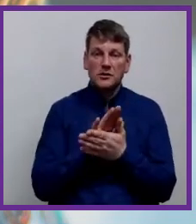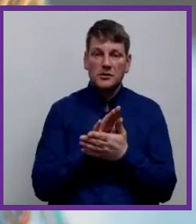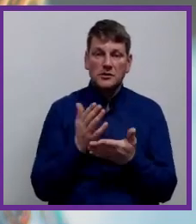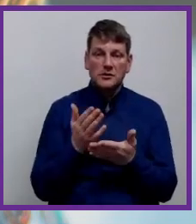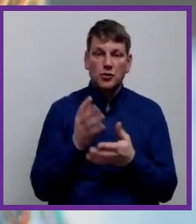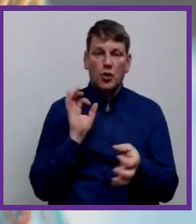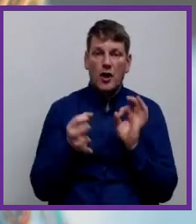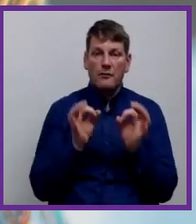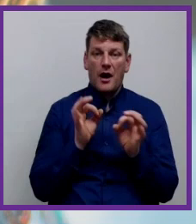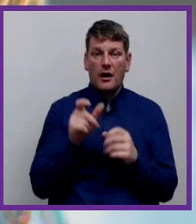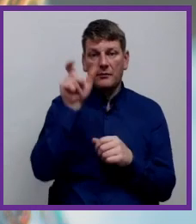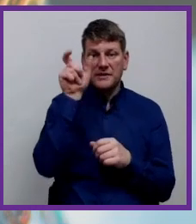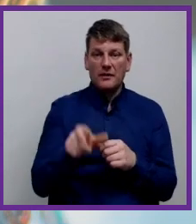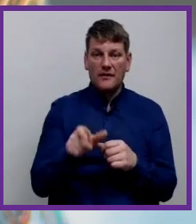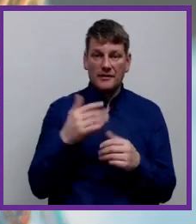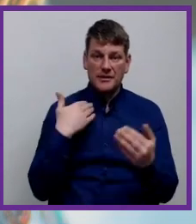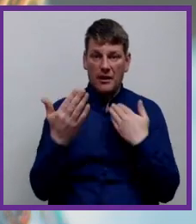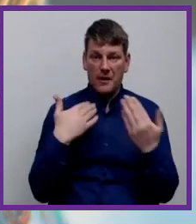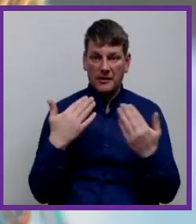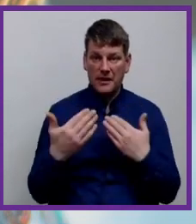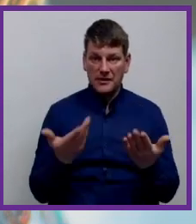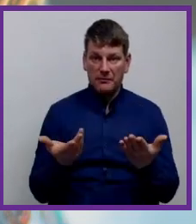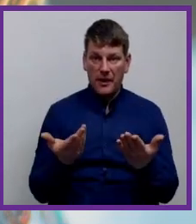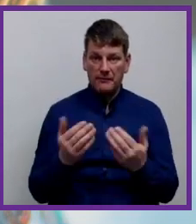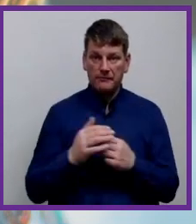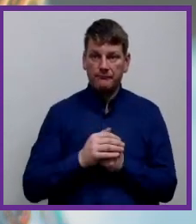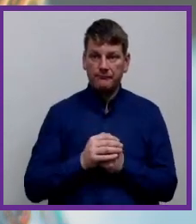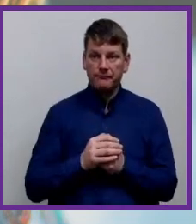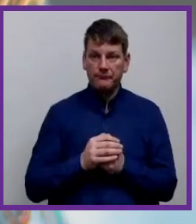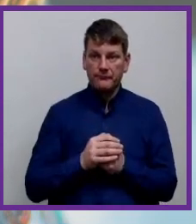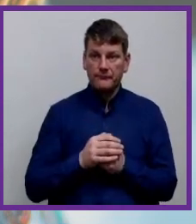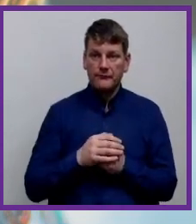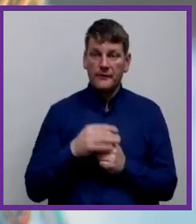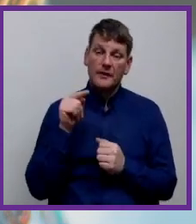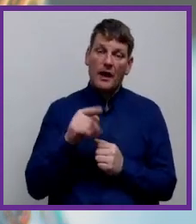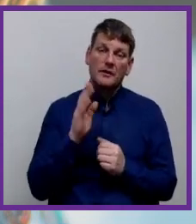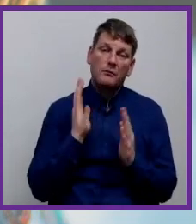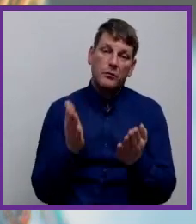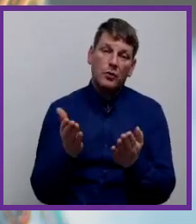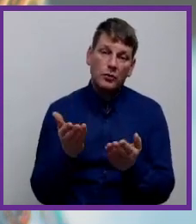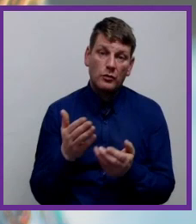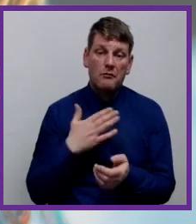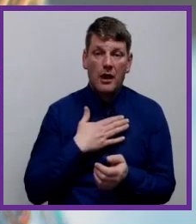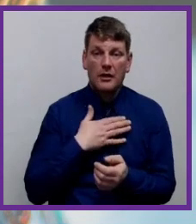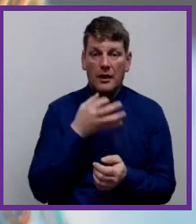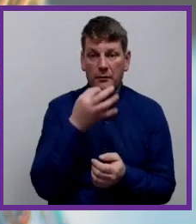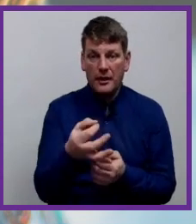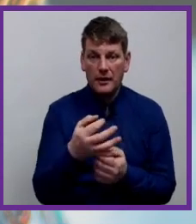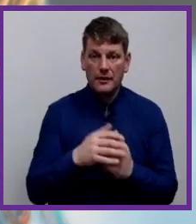teiksim, normālām cilvēciskām attiecībām. Nu, tāda būtu mana